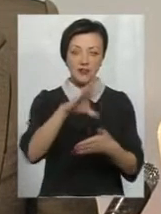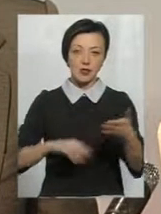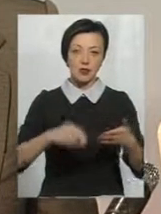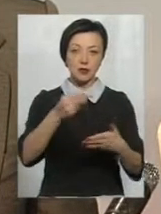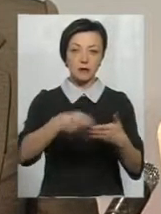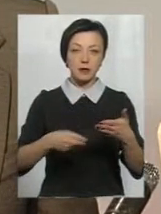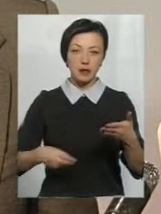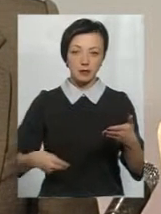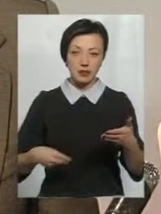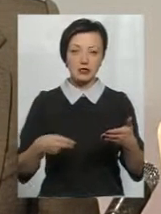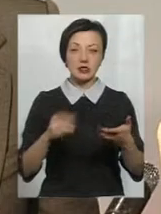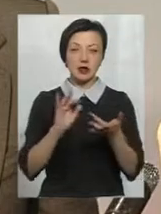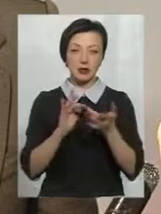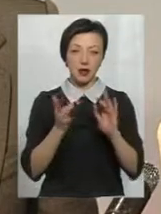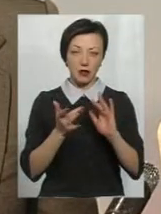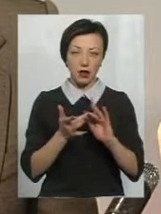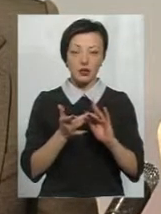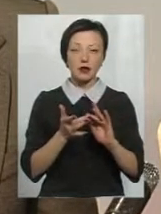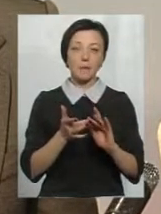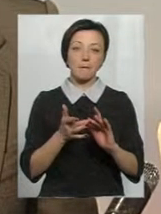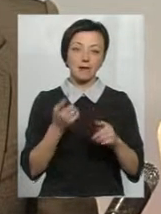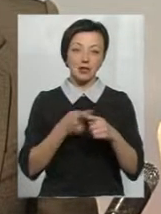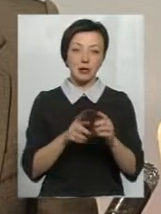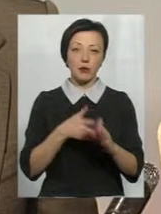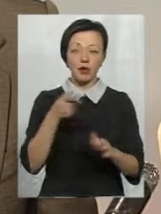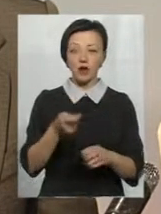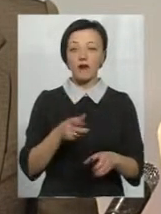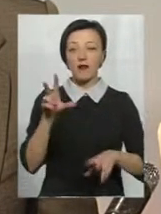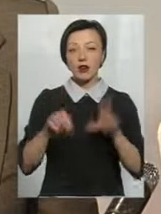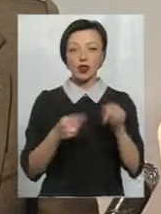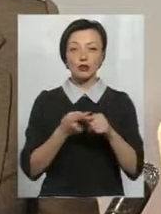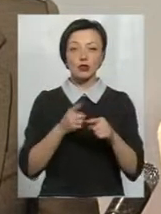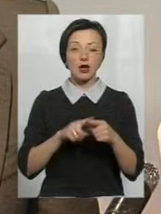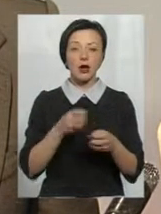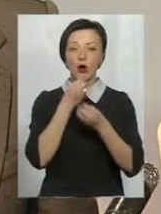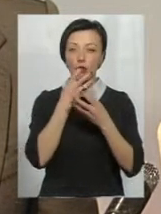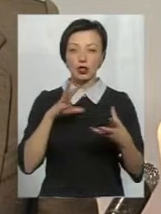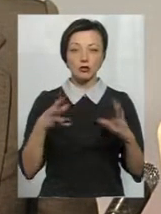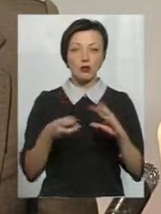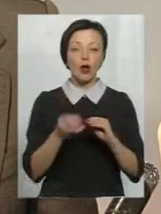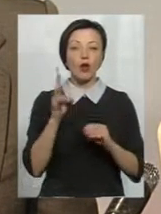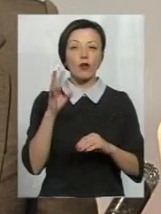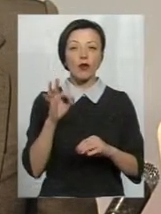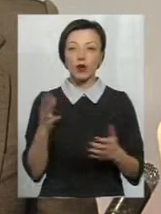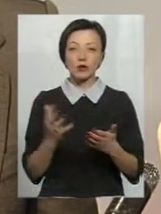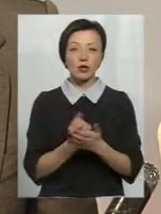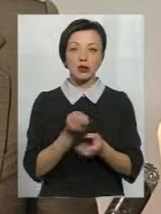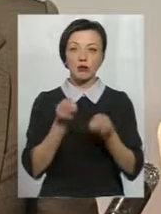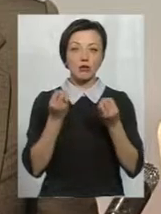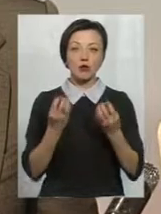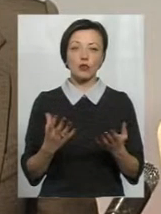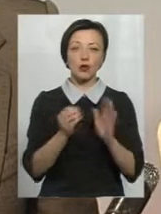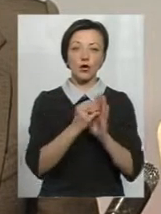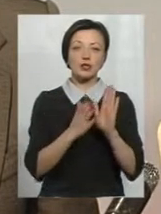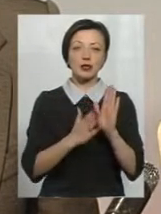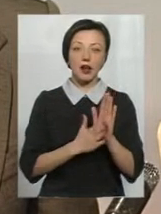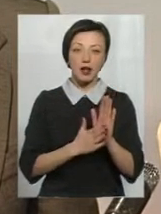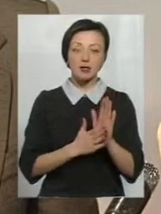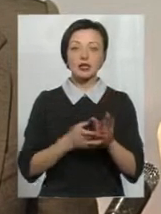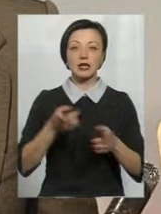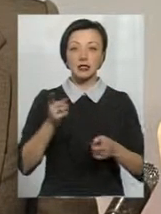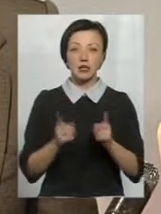принципі, наполовину. Я рахую, що це хороший результат, але він не був досягнутий просто реєстрацією цієї